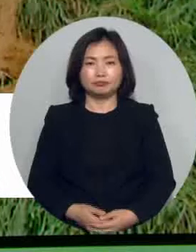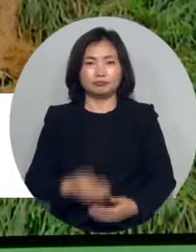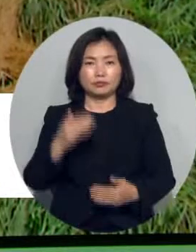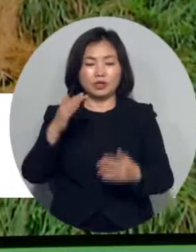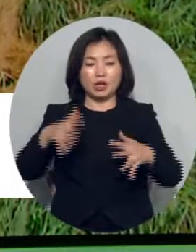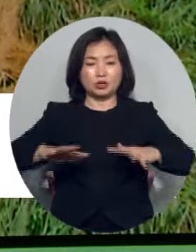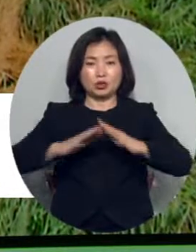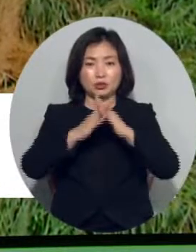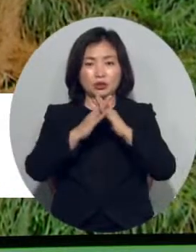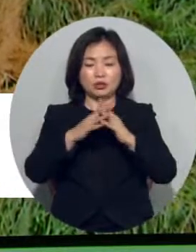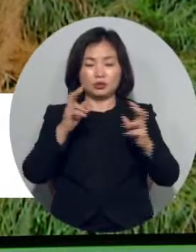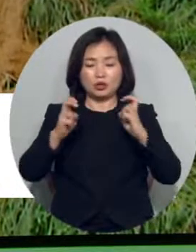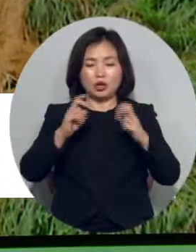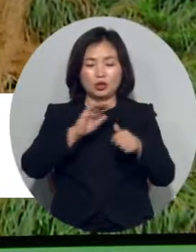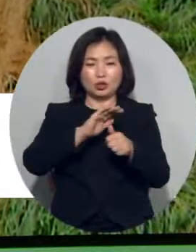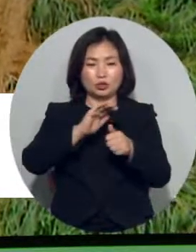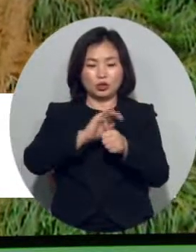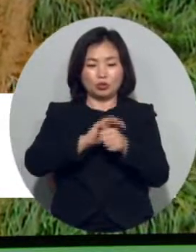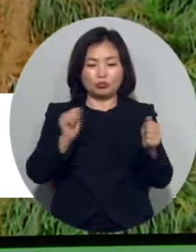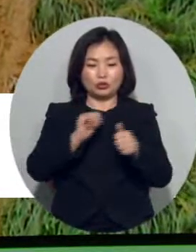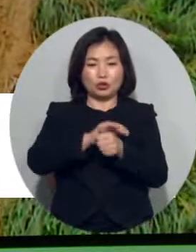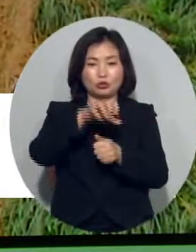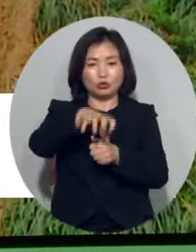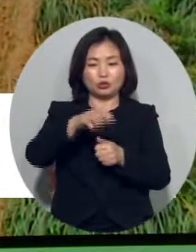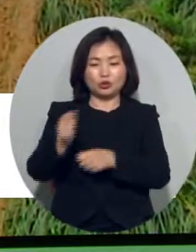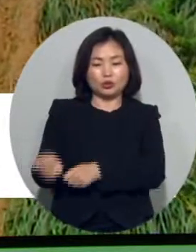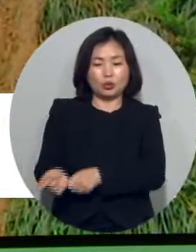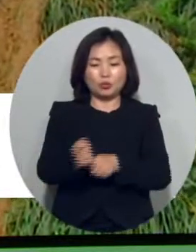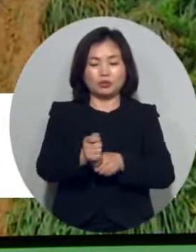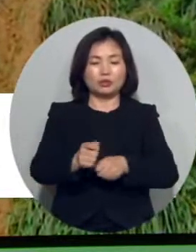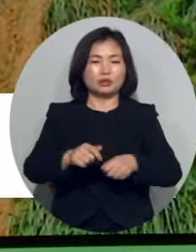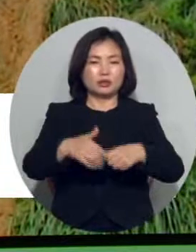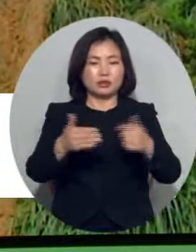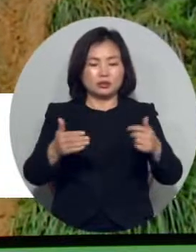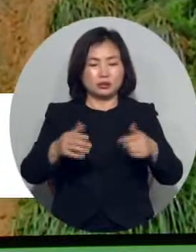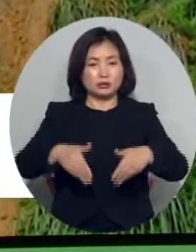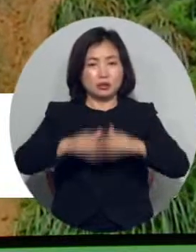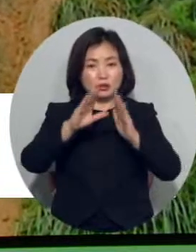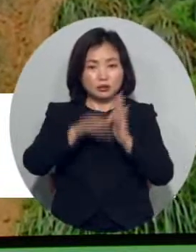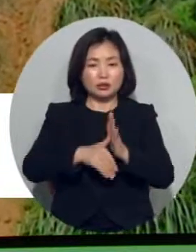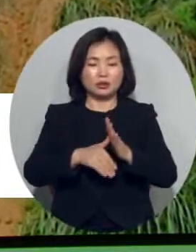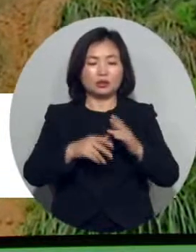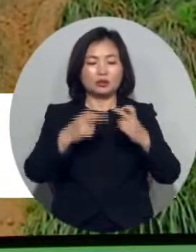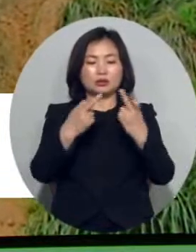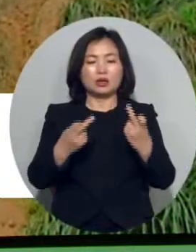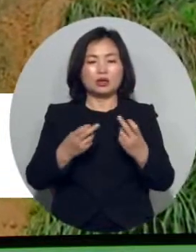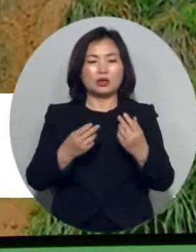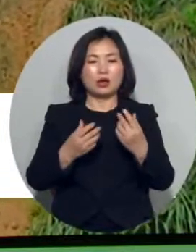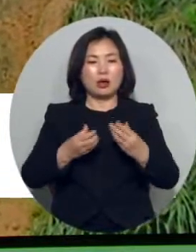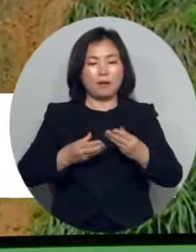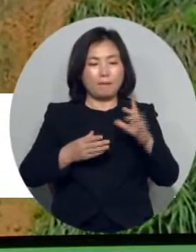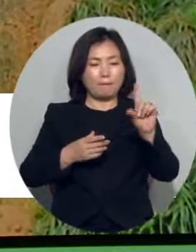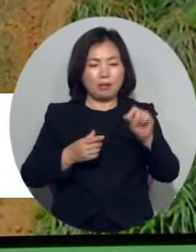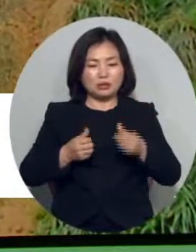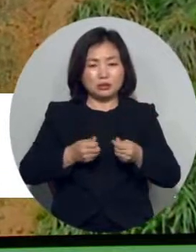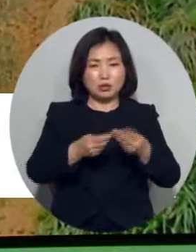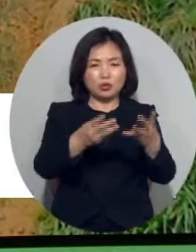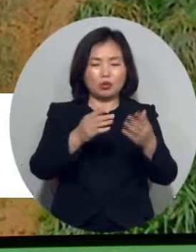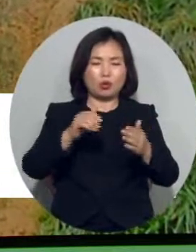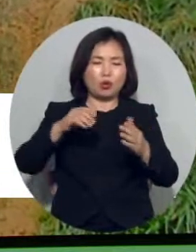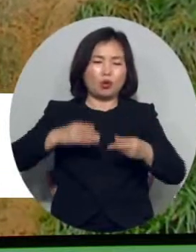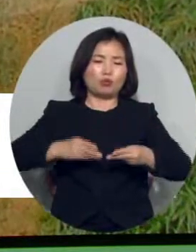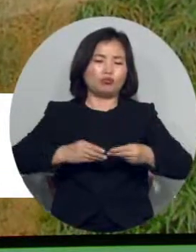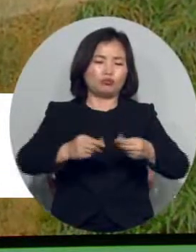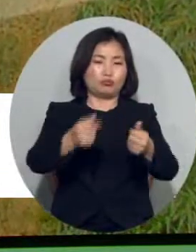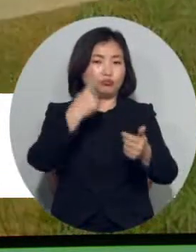한 건설사가 경북 경주에 골프장을 만들면서 산림 만제곱미터를 불법 훼손한 사실이 뒤늦게